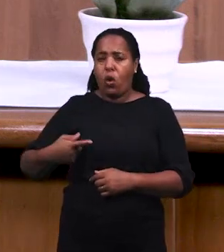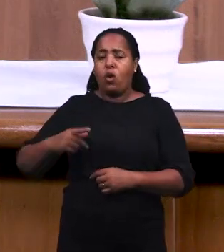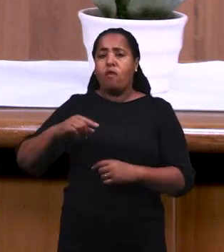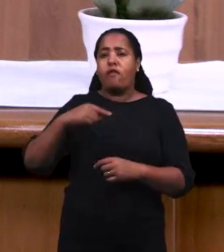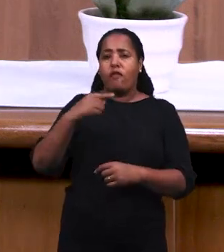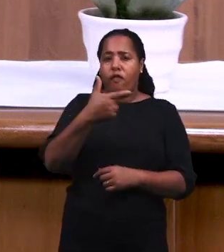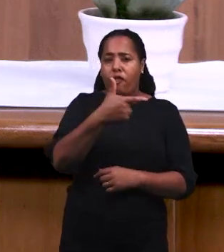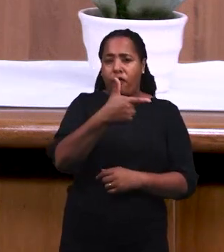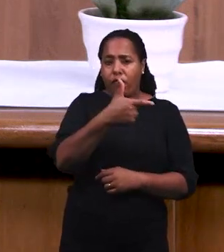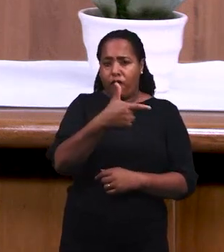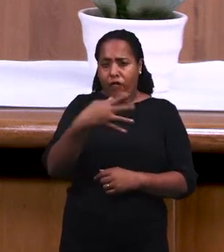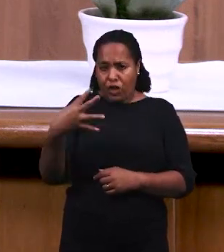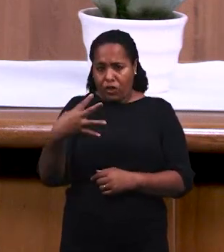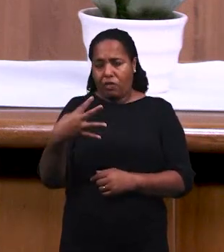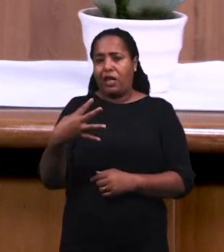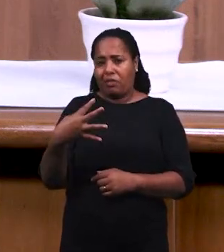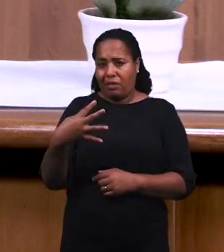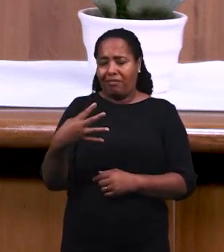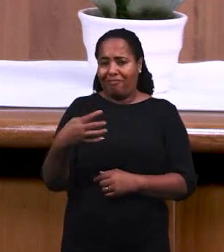вашем распоряжении, чтобы